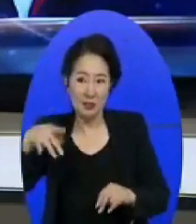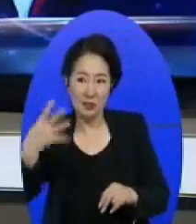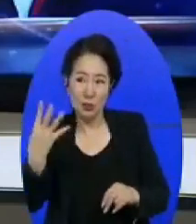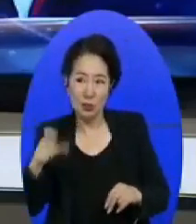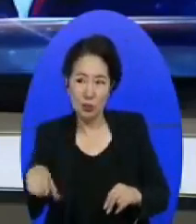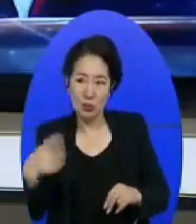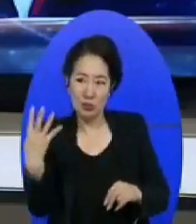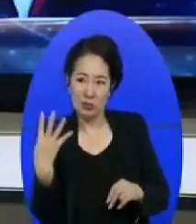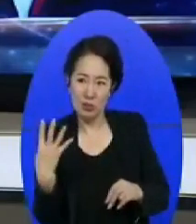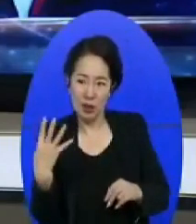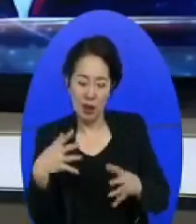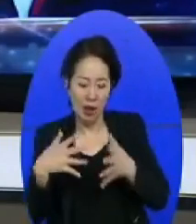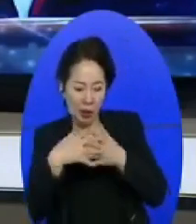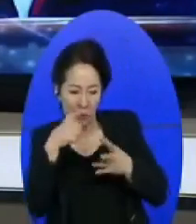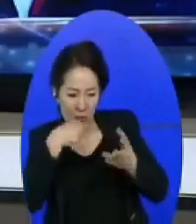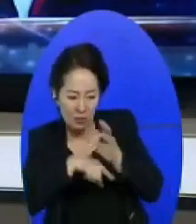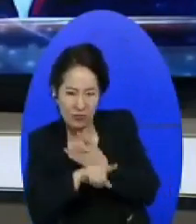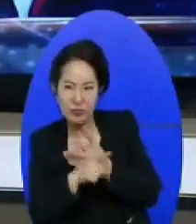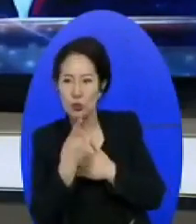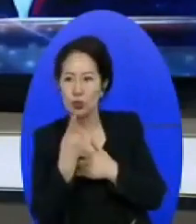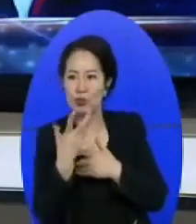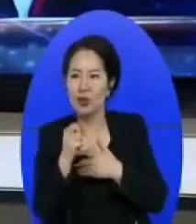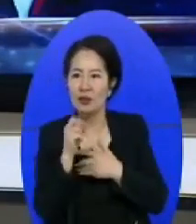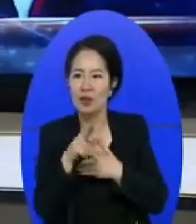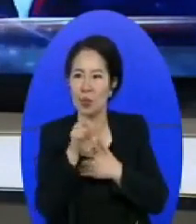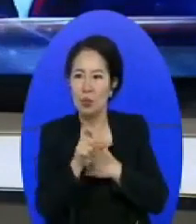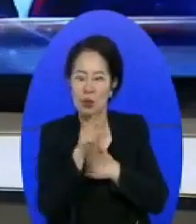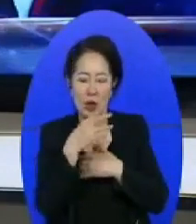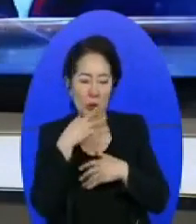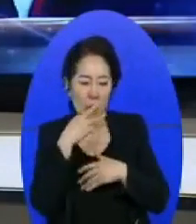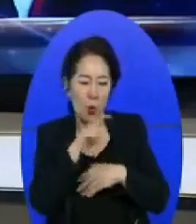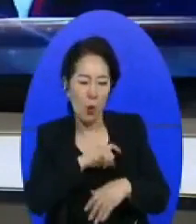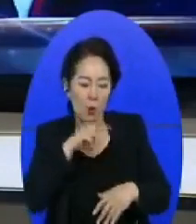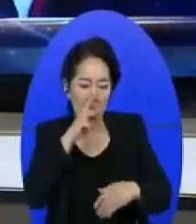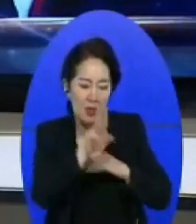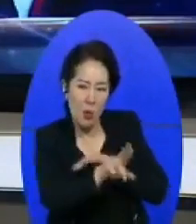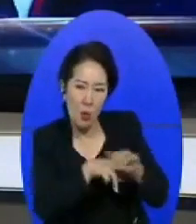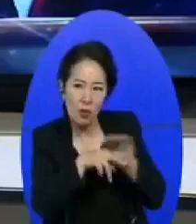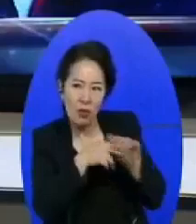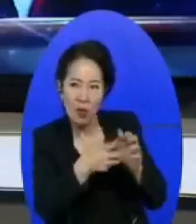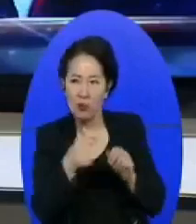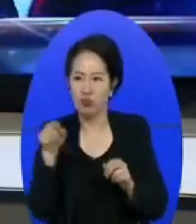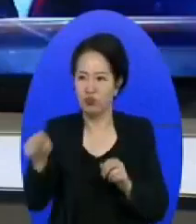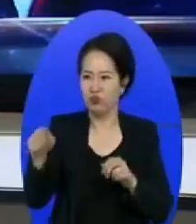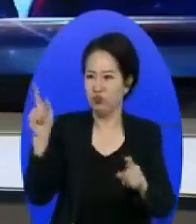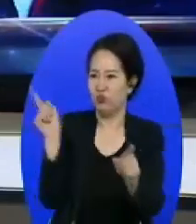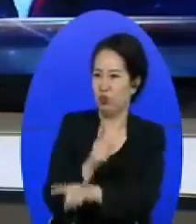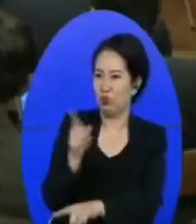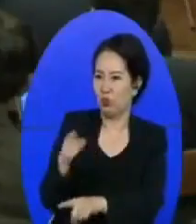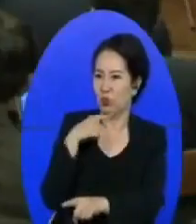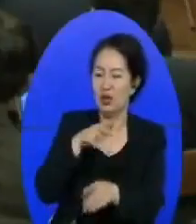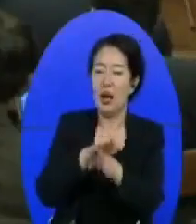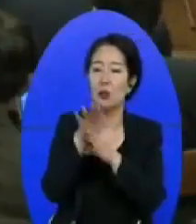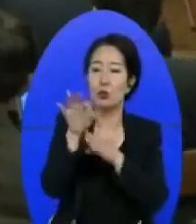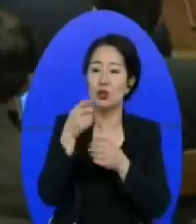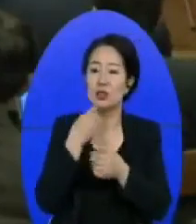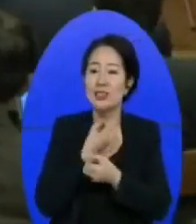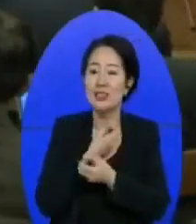Америкийн 150 сая хүний хувийн мэдээллийг хулгайлсан хэрэгт буруутгаж байгааг өчигдөр аль ёсоор зарлалаа.